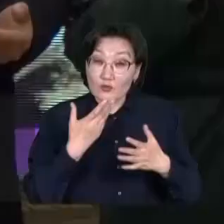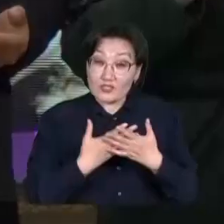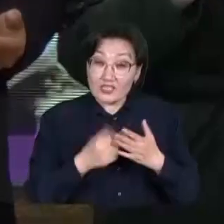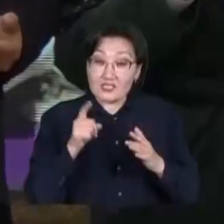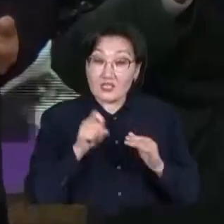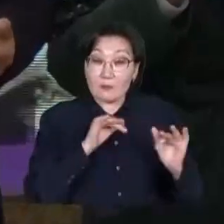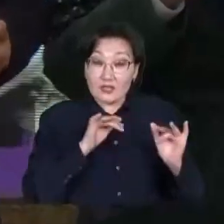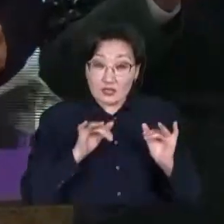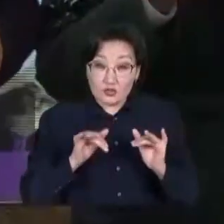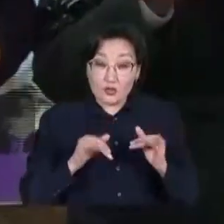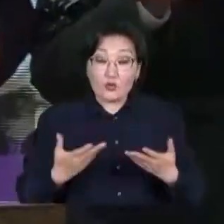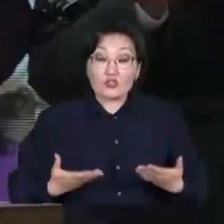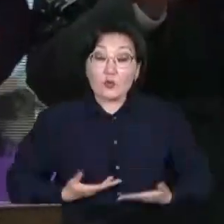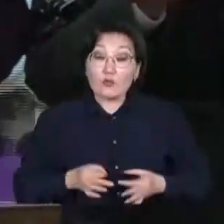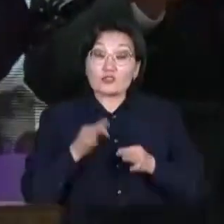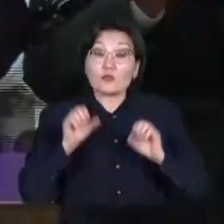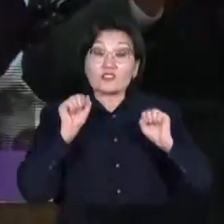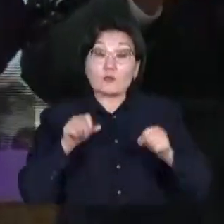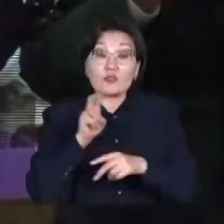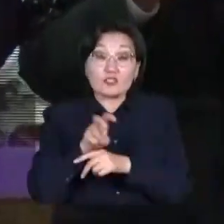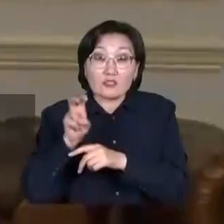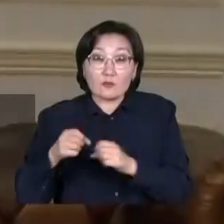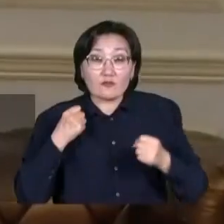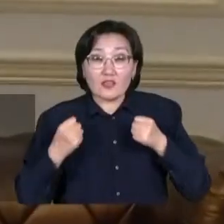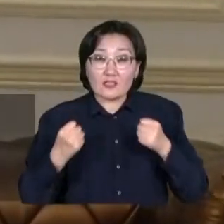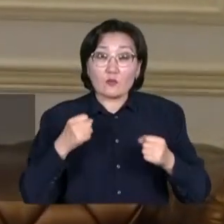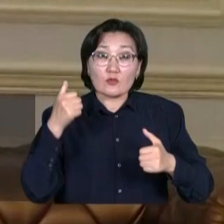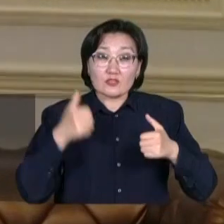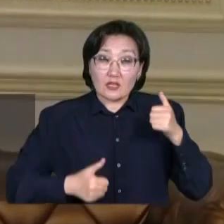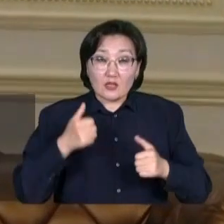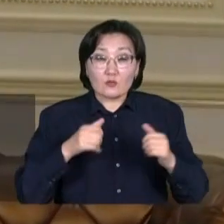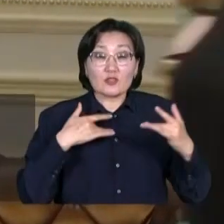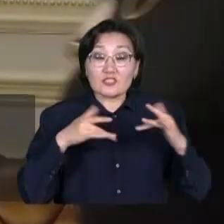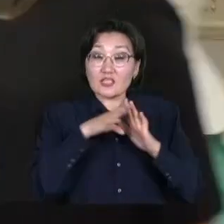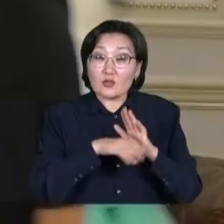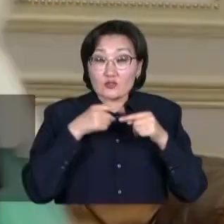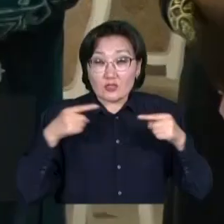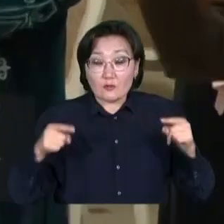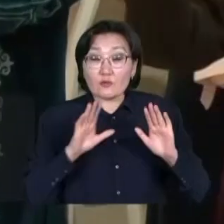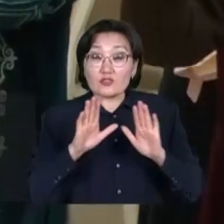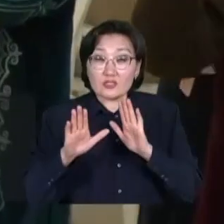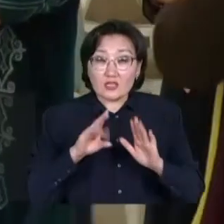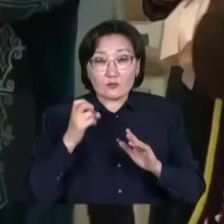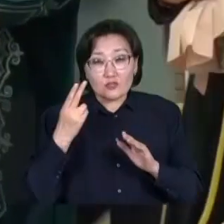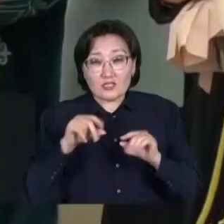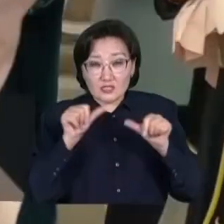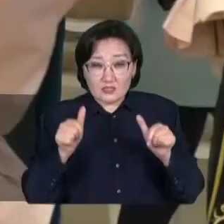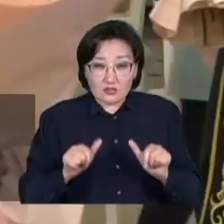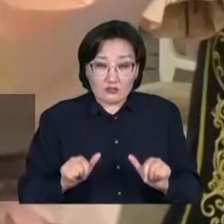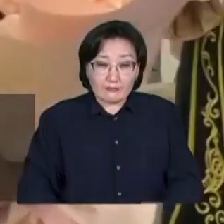100 мероприятий. Жители области смогут посетить спортивные соревнования, концерты и различные выставки в национальном